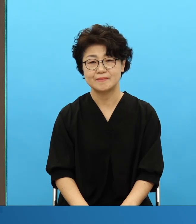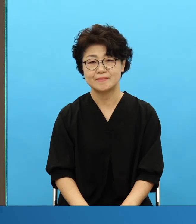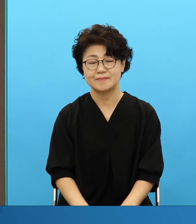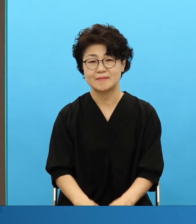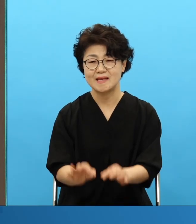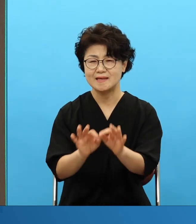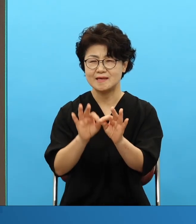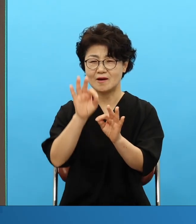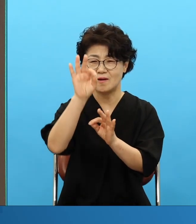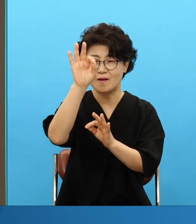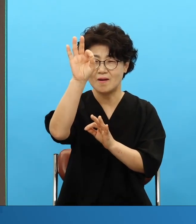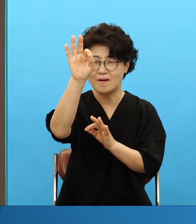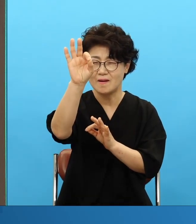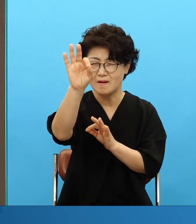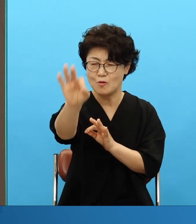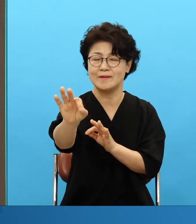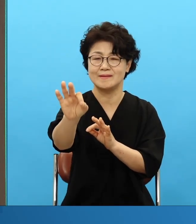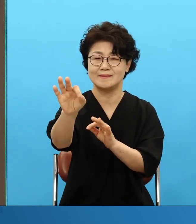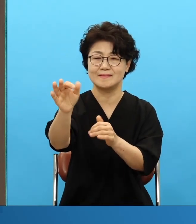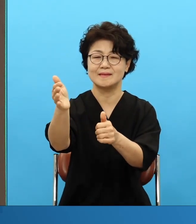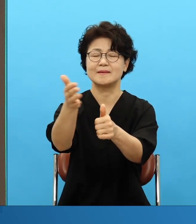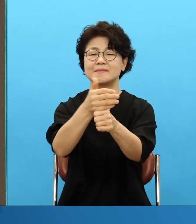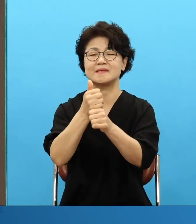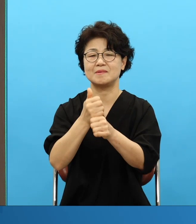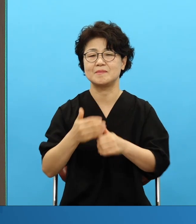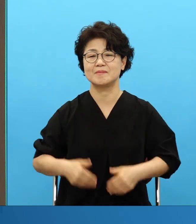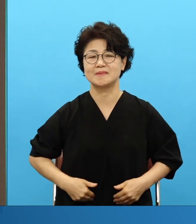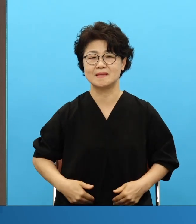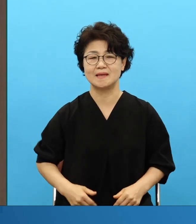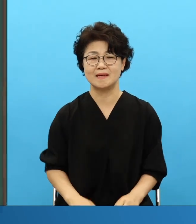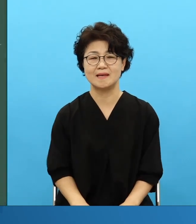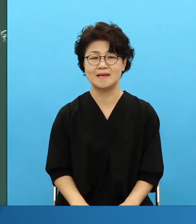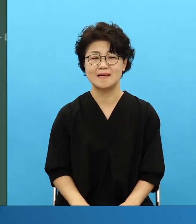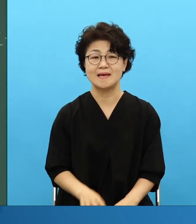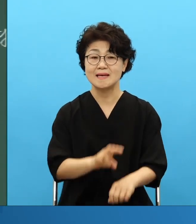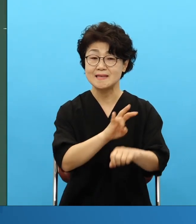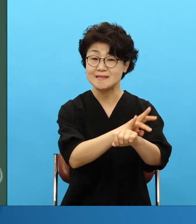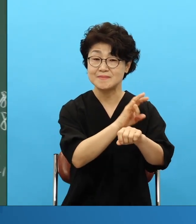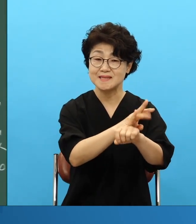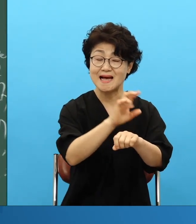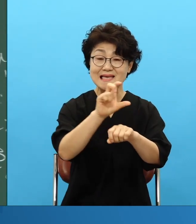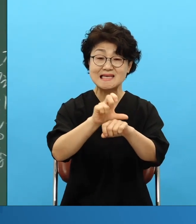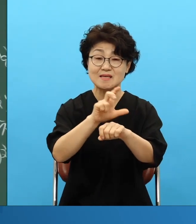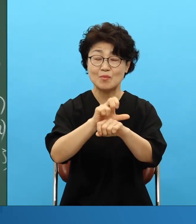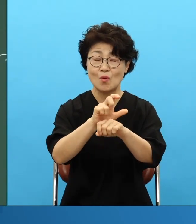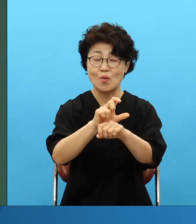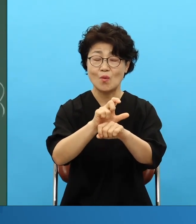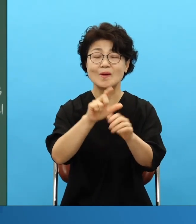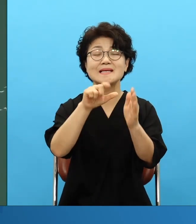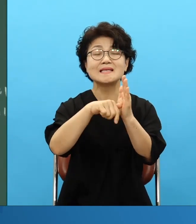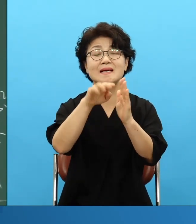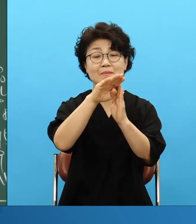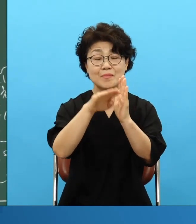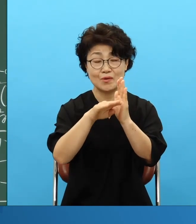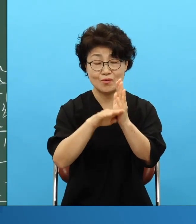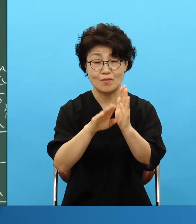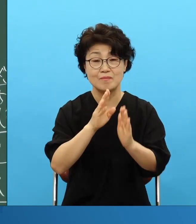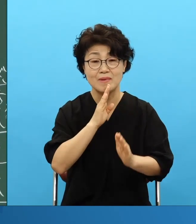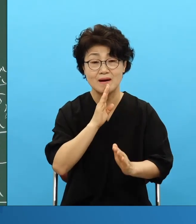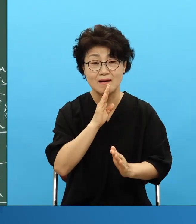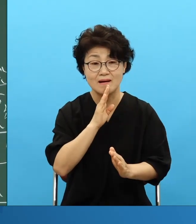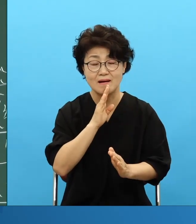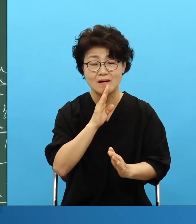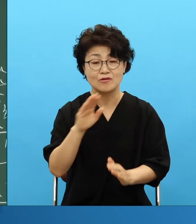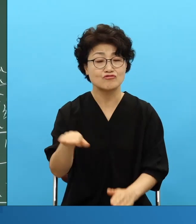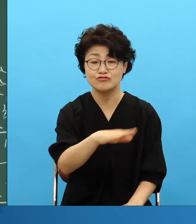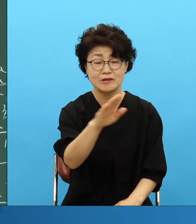영원한 걸 잡는 24, 25 영원 이게 시간표 아닙니까? We hold on to the eternal things. It is the time schedule, 24, 오늘 25 eternity. 아니라고 해도 이 속에